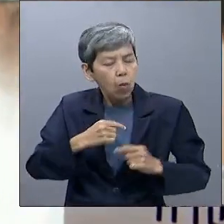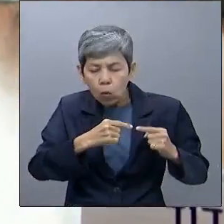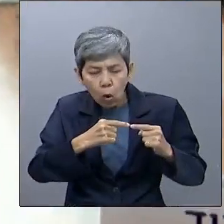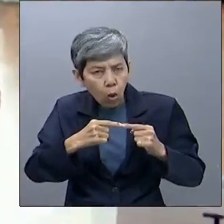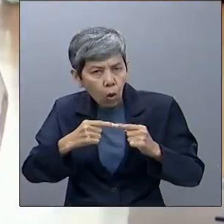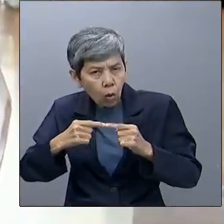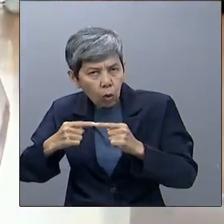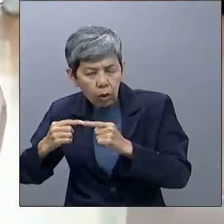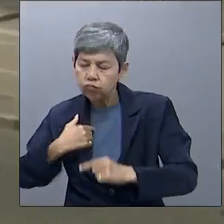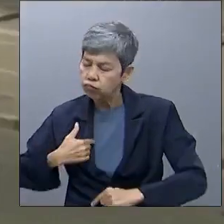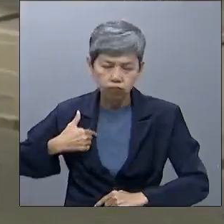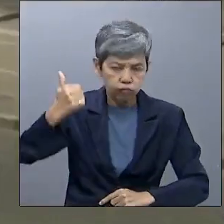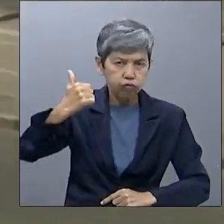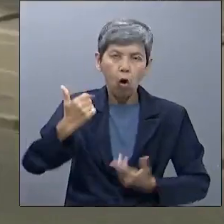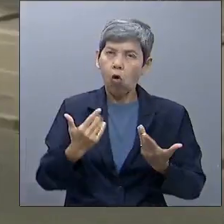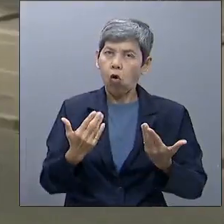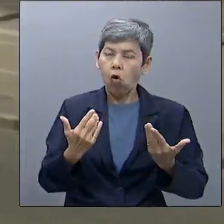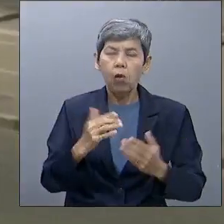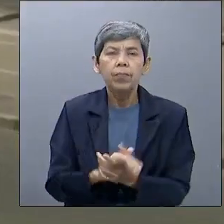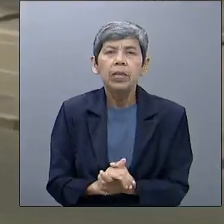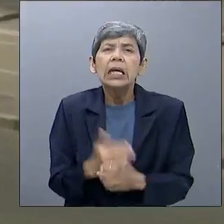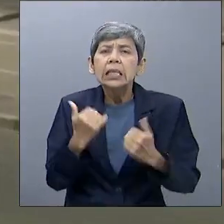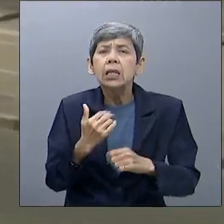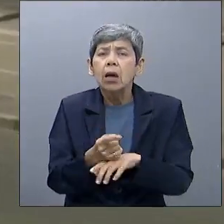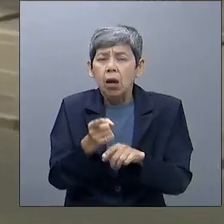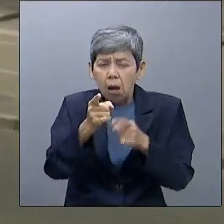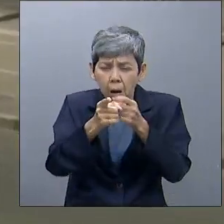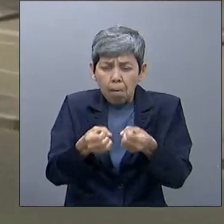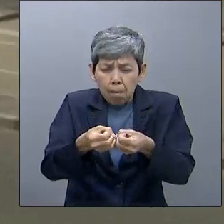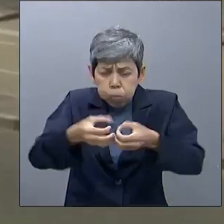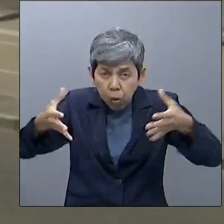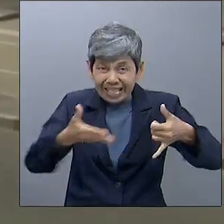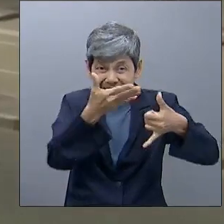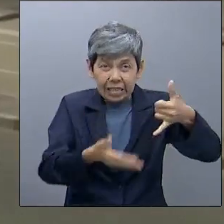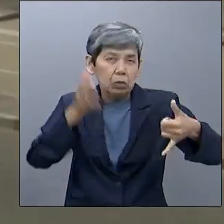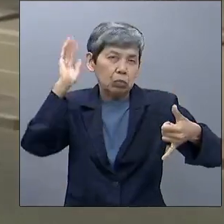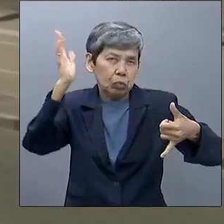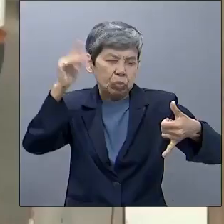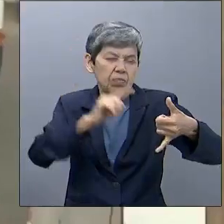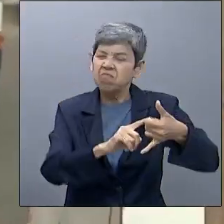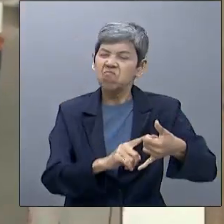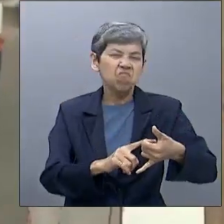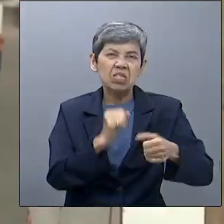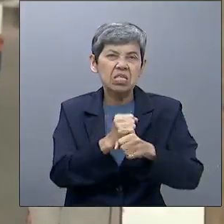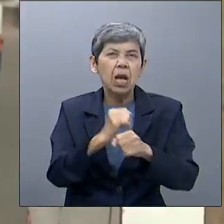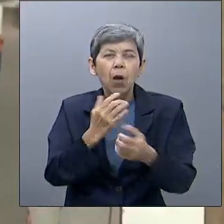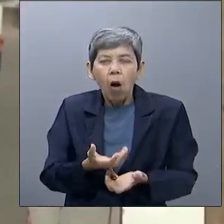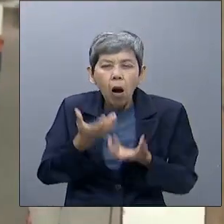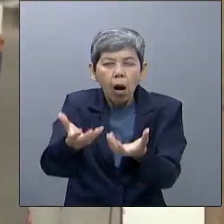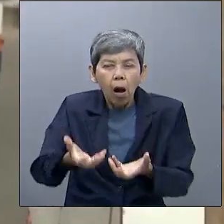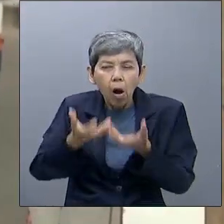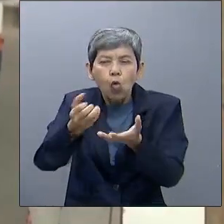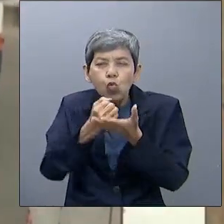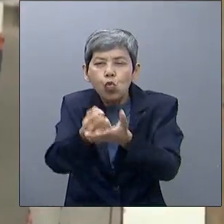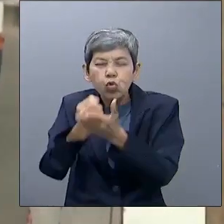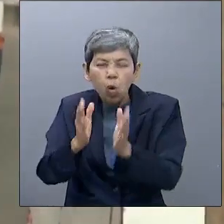จนกว่าจะได้รับชัยชนะนอกเหนือจากเรื่องอาวุธนิวเคลียร์แล้วรัฐมนตรีคนนี้เี่ยังแสดงท่าทีคัดค้านการส่งสิ่งของบรรเทาทุกข์ด้าน